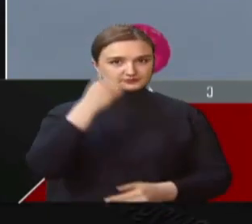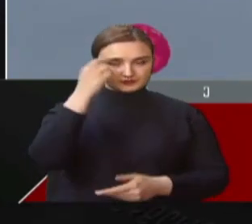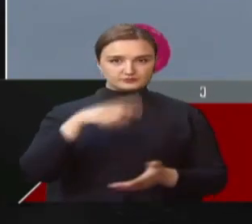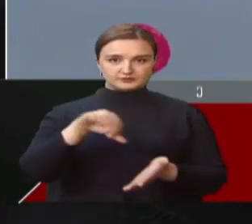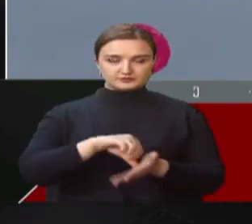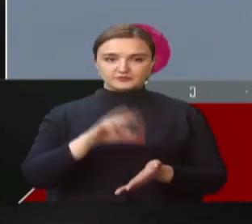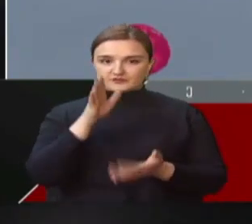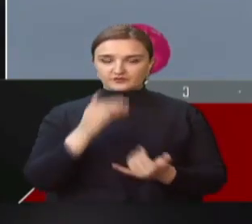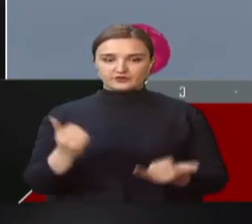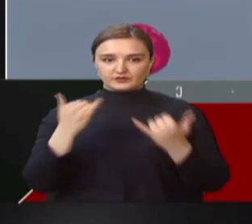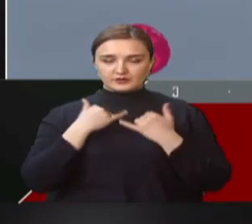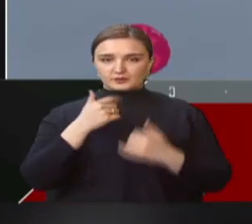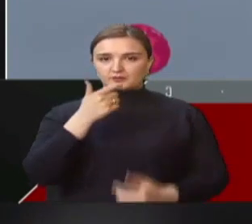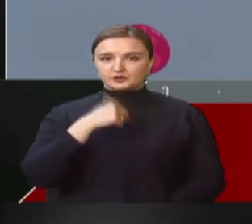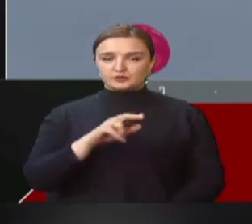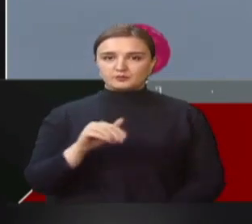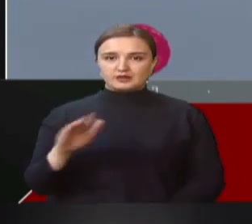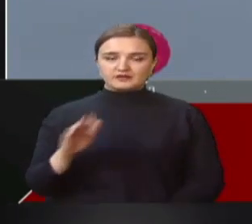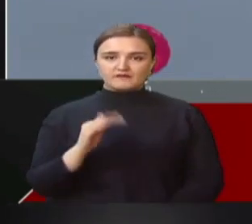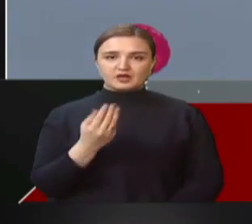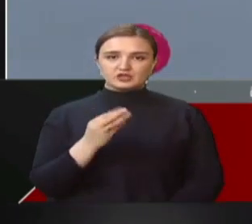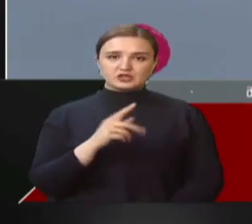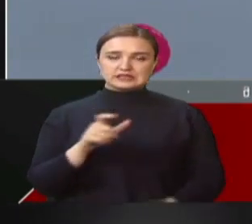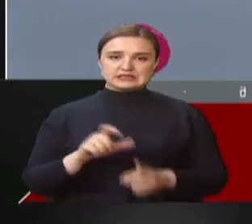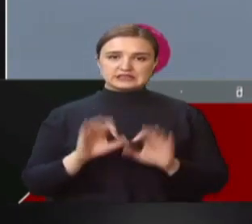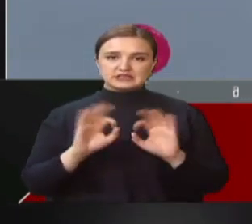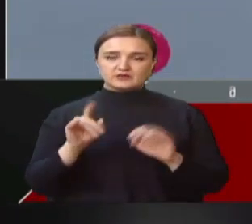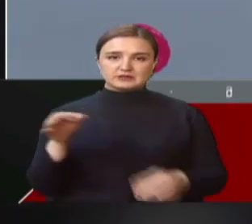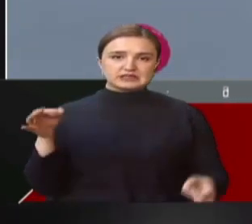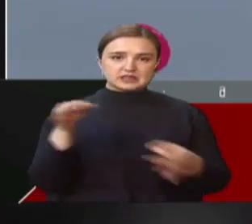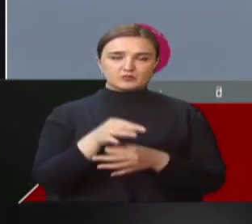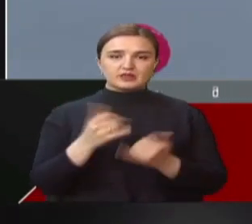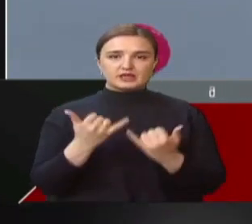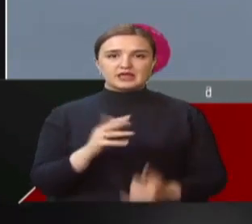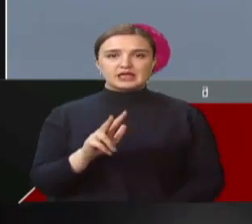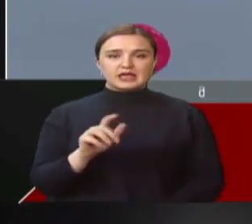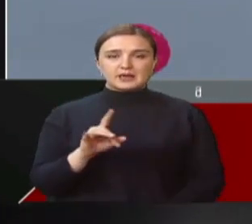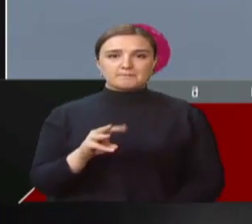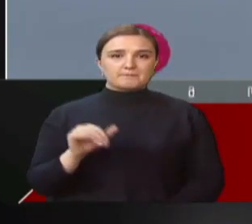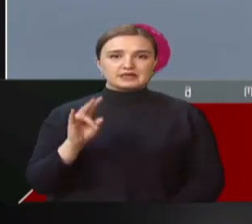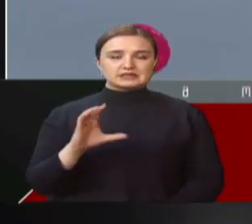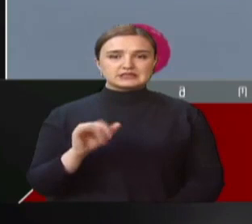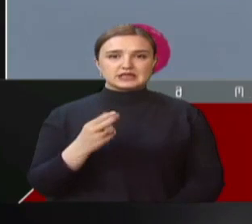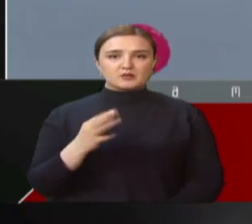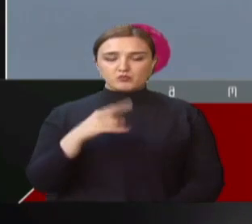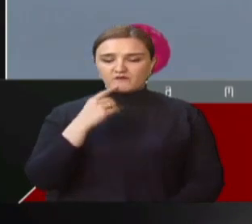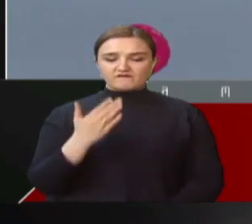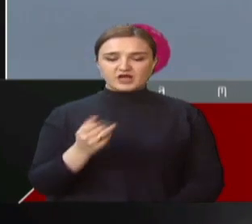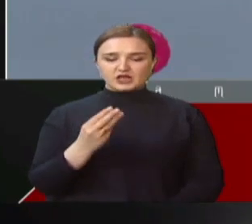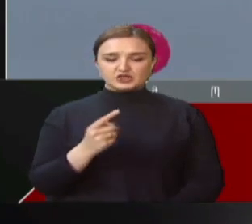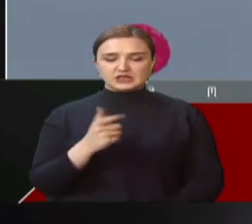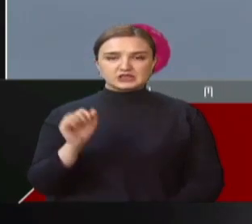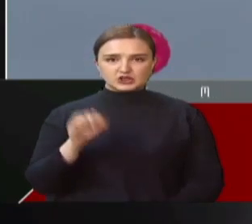Madloba rom droz guit mopt. Patom aita. Georgi vașade sam situabi sapasu xodres Herman Sabom gânt xade. Dar om vașa de șeudile